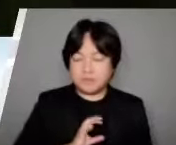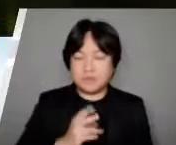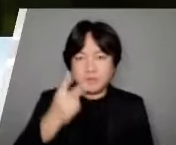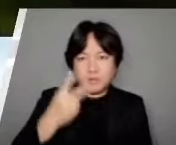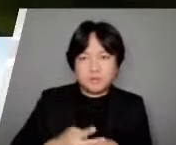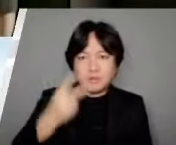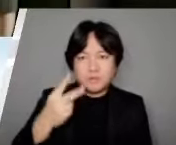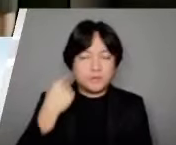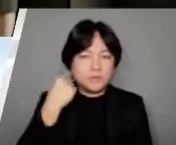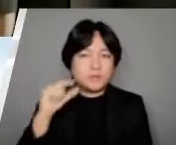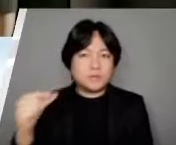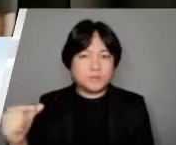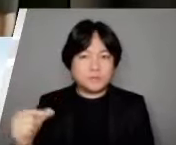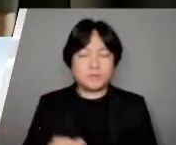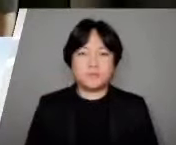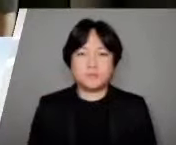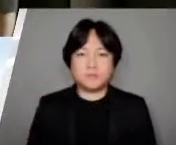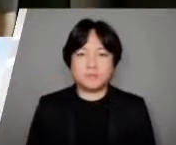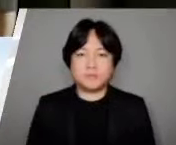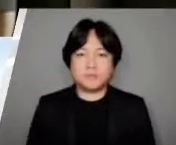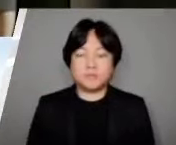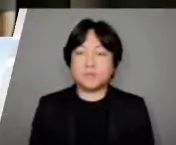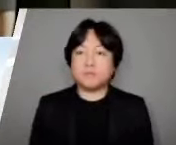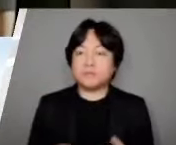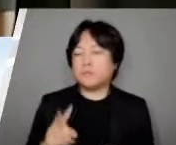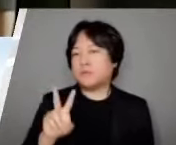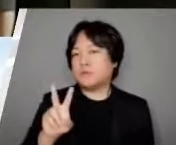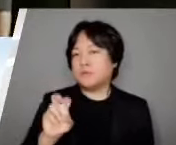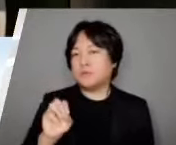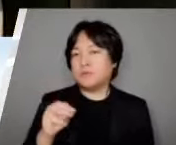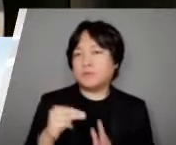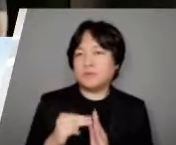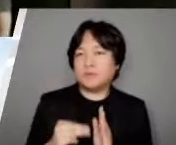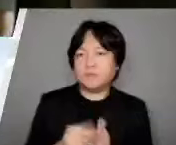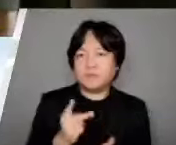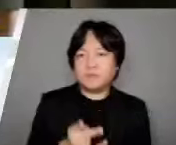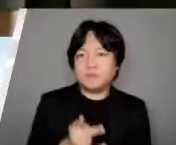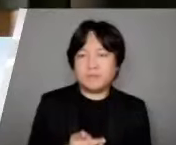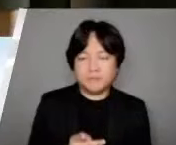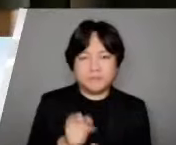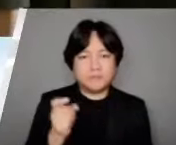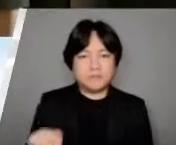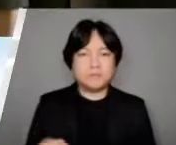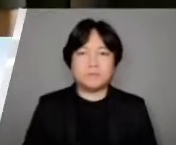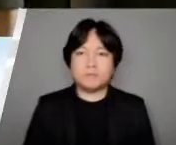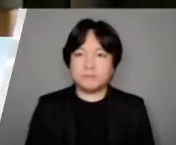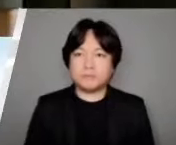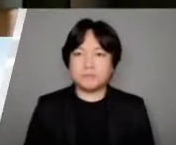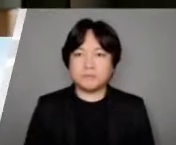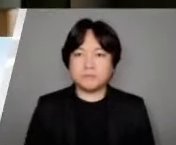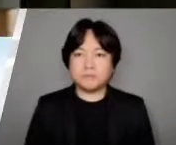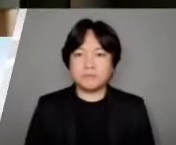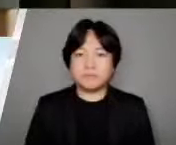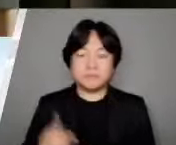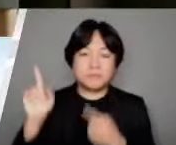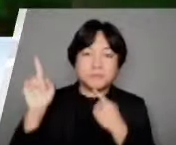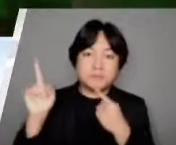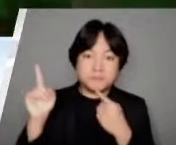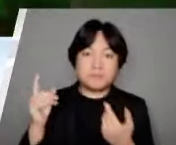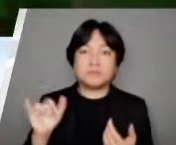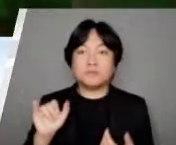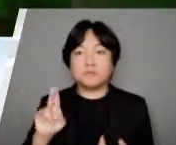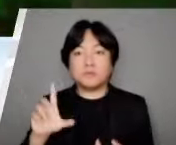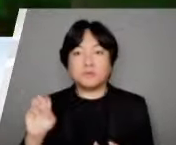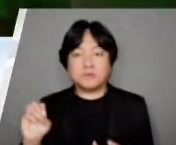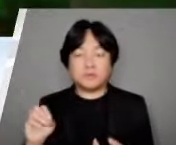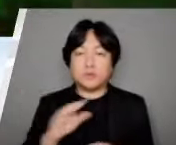sa gymnastics at 20 million pesos na cash incentive. Sa lahat po ng atleta po, sobrang proud po ako na